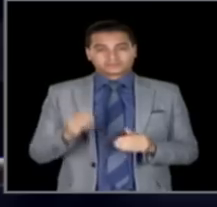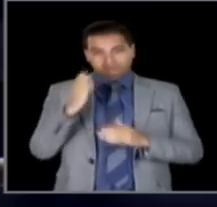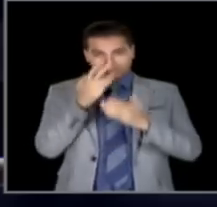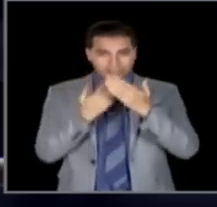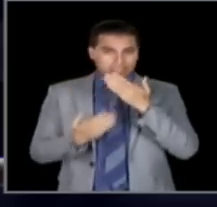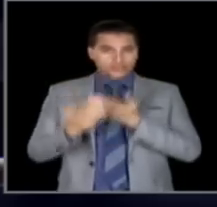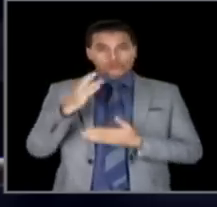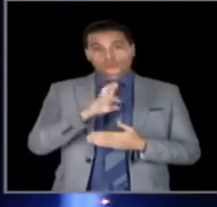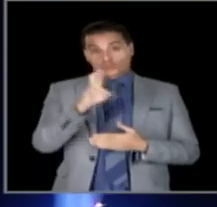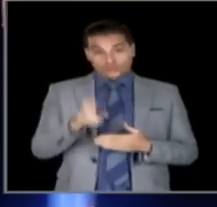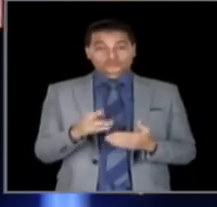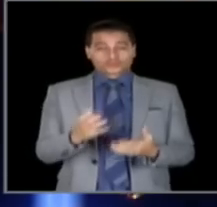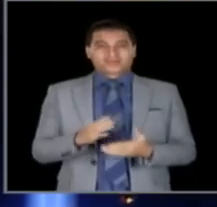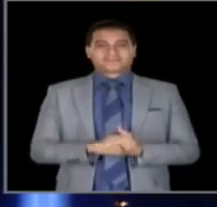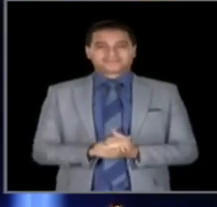تاريخ والسؤال.